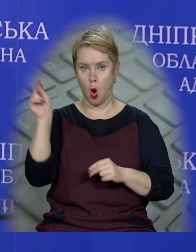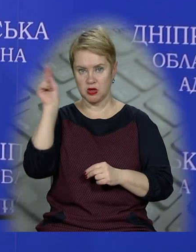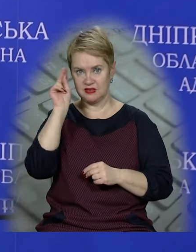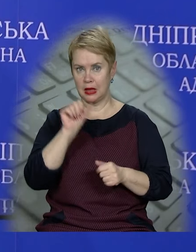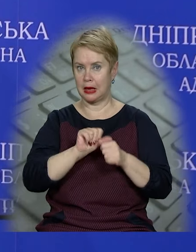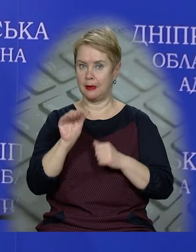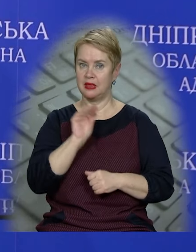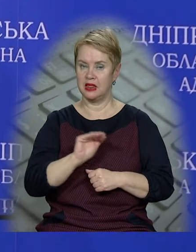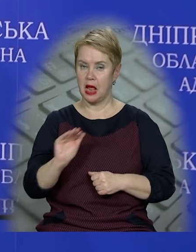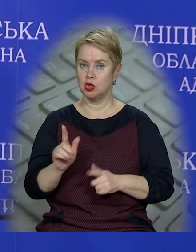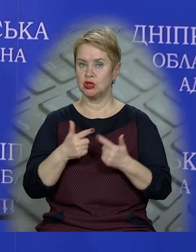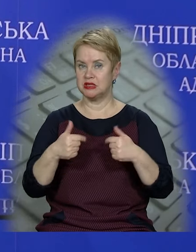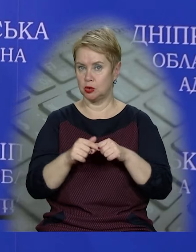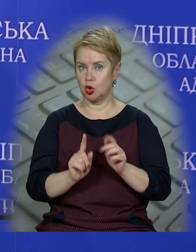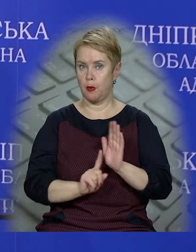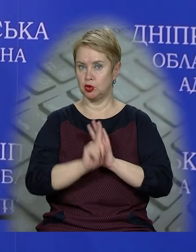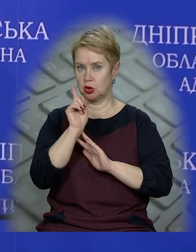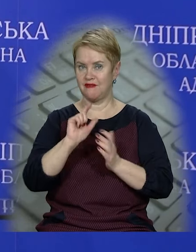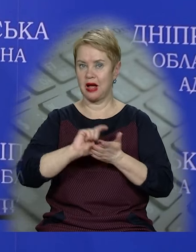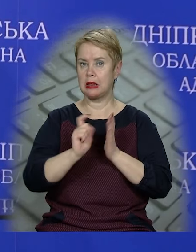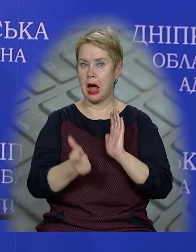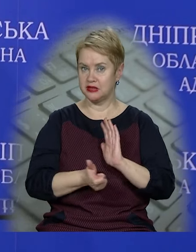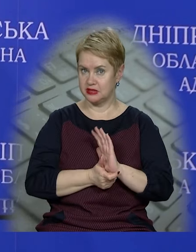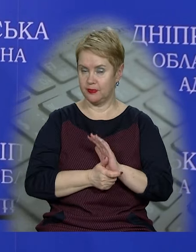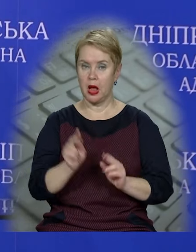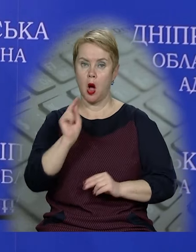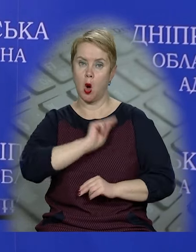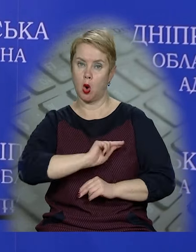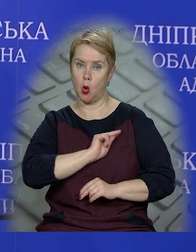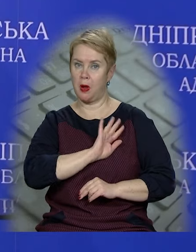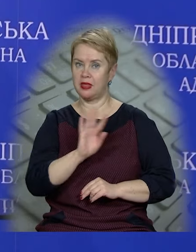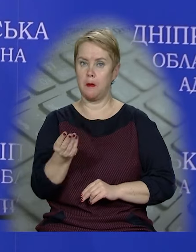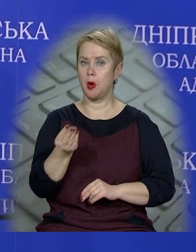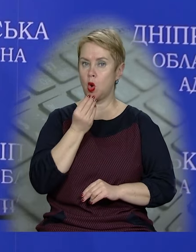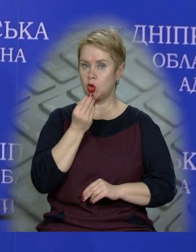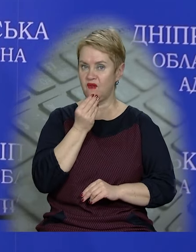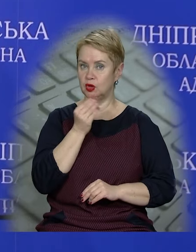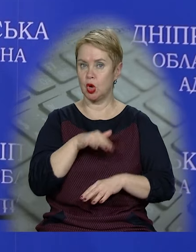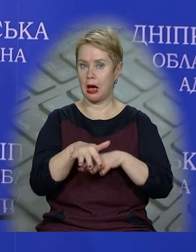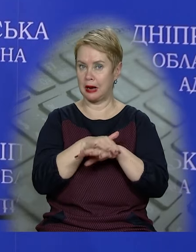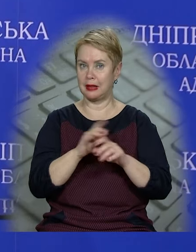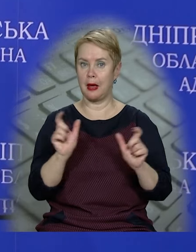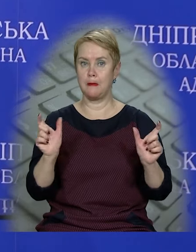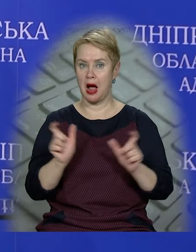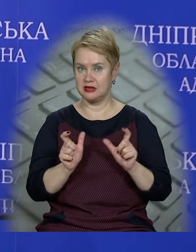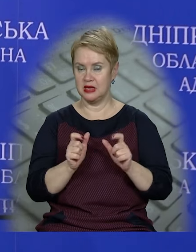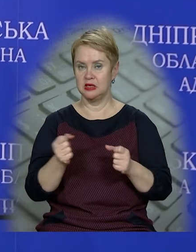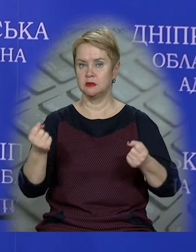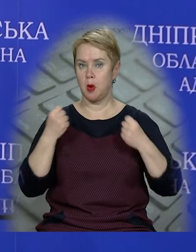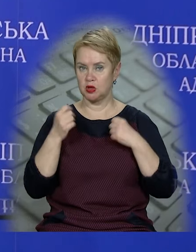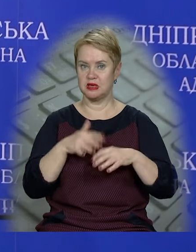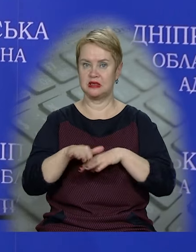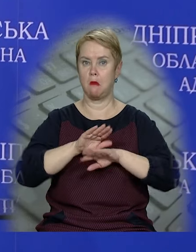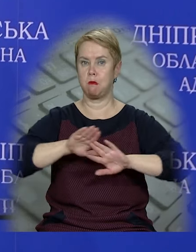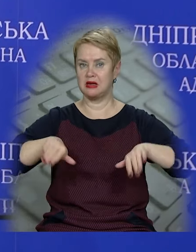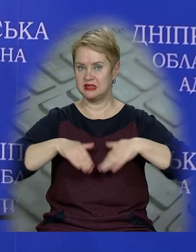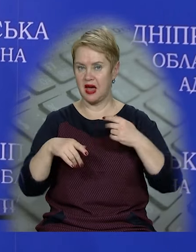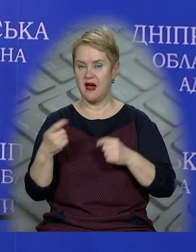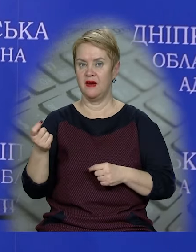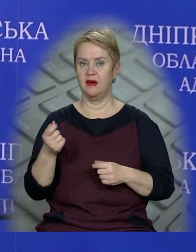крім дитячих садочків і початкових класів, робота непродовольчих ринків і магазинів, спортзалів,